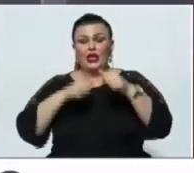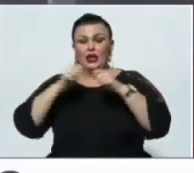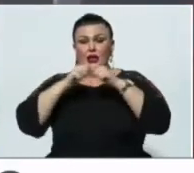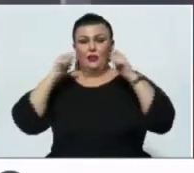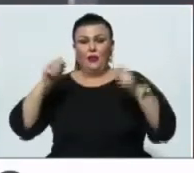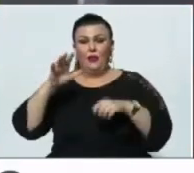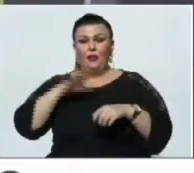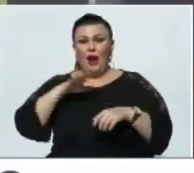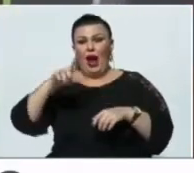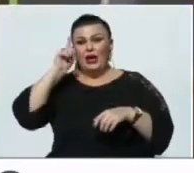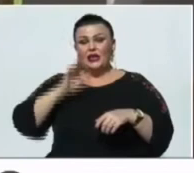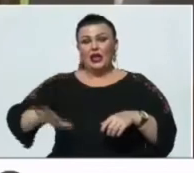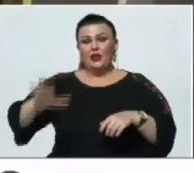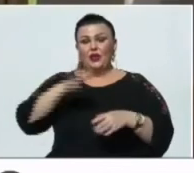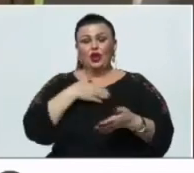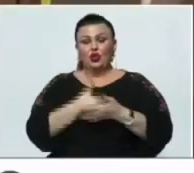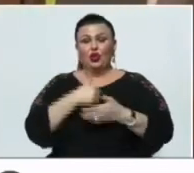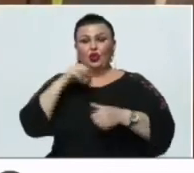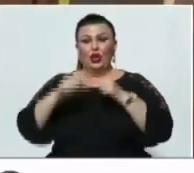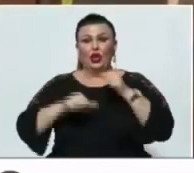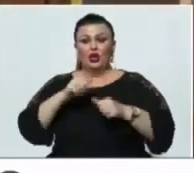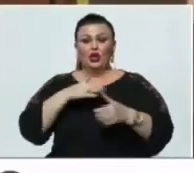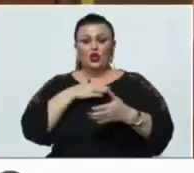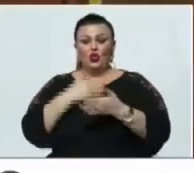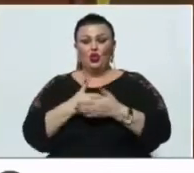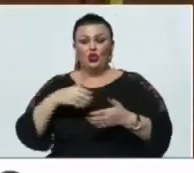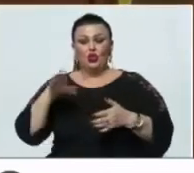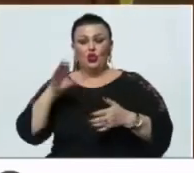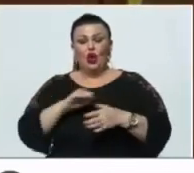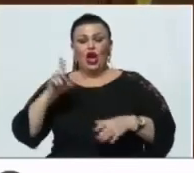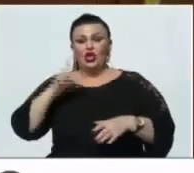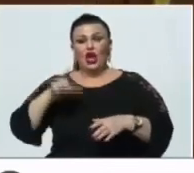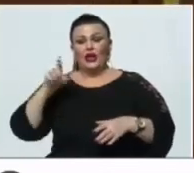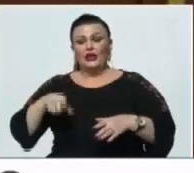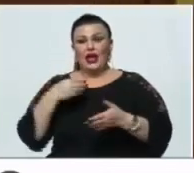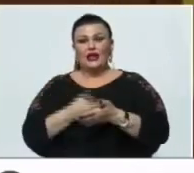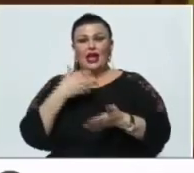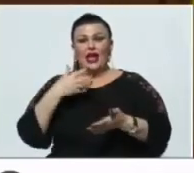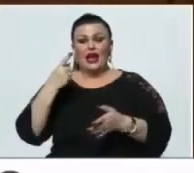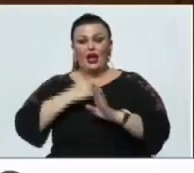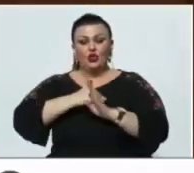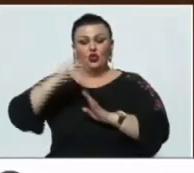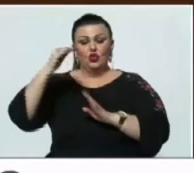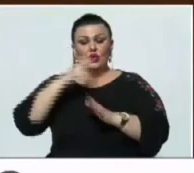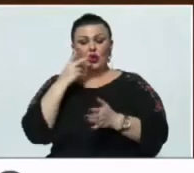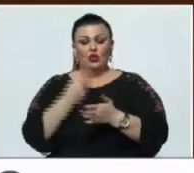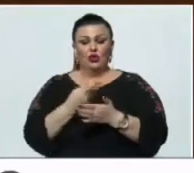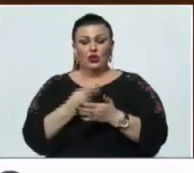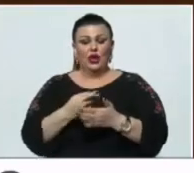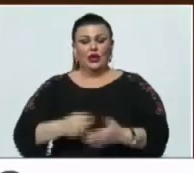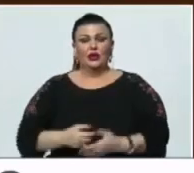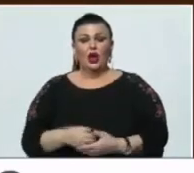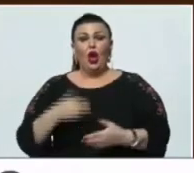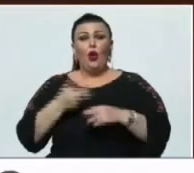Azərbaycan Respublikasında könüllər ilinin elan olunması könüllü şəxslərin fəaliyyətinə verilən dəyərin ən yüksək göstəricisi idi.